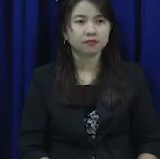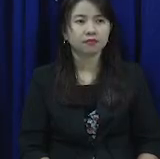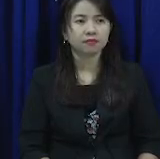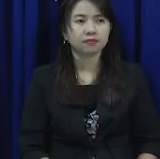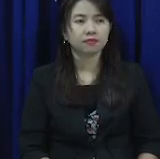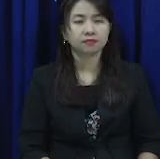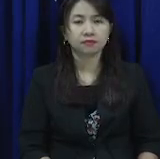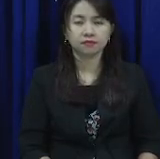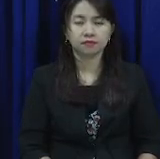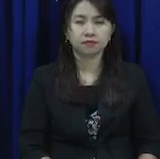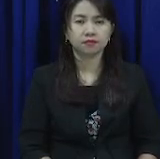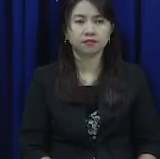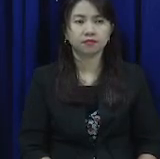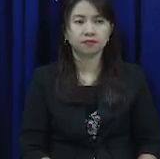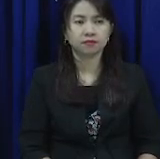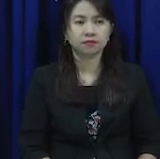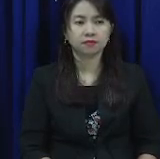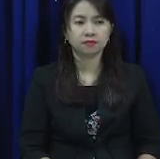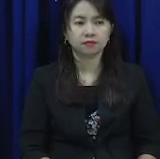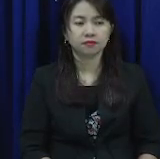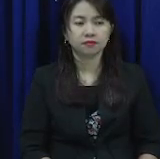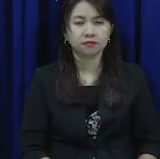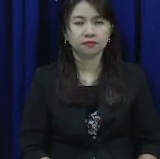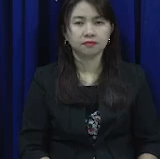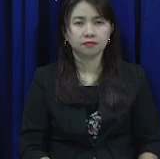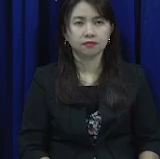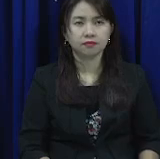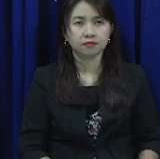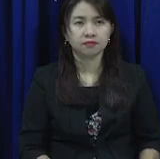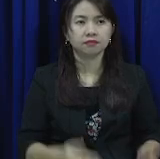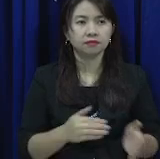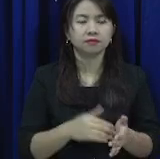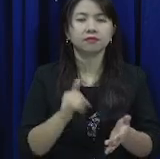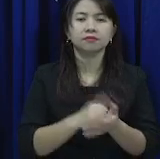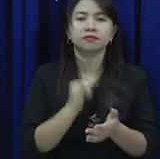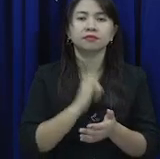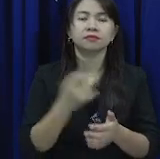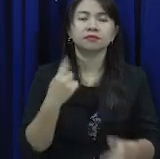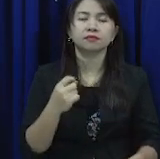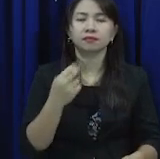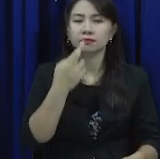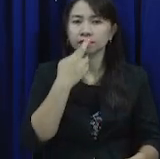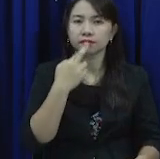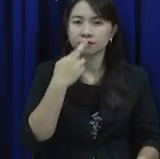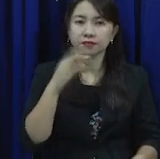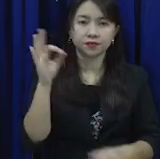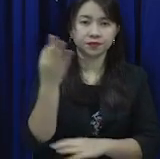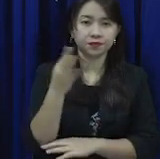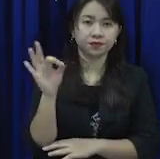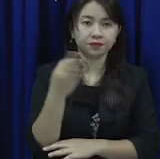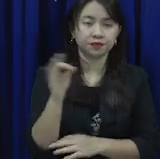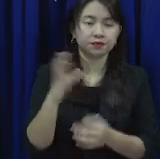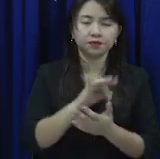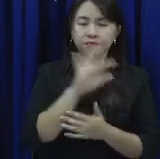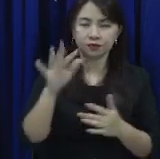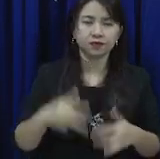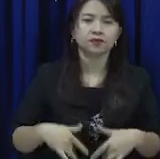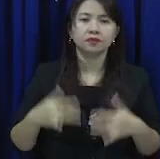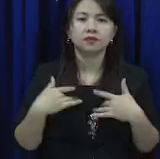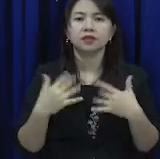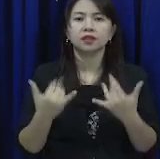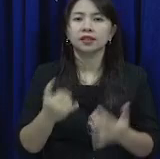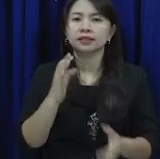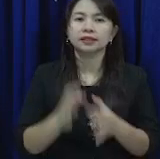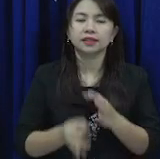lahat ng mga n that's the red flag already of your life pagka yung